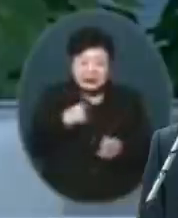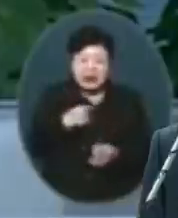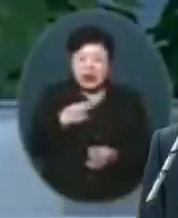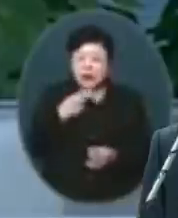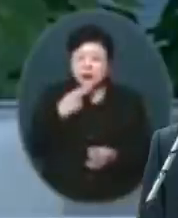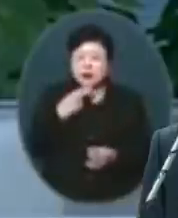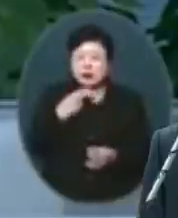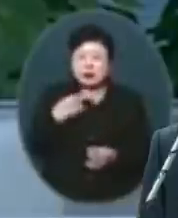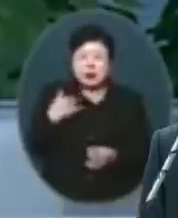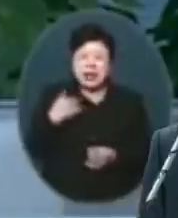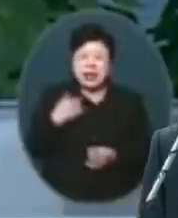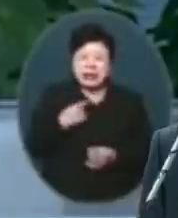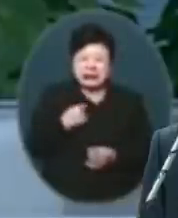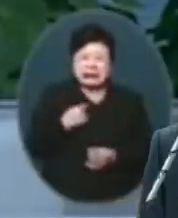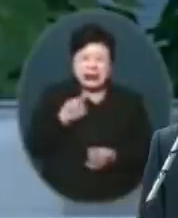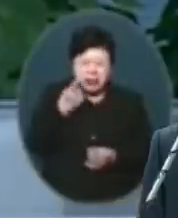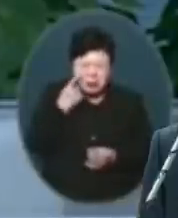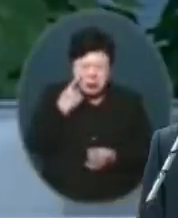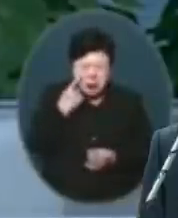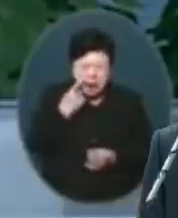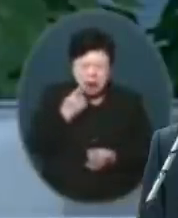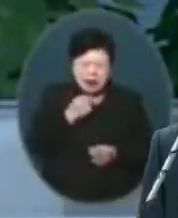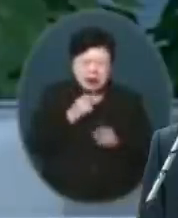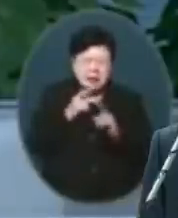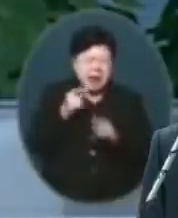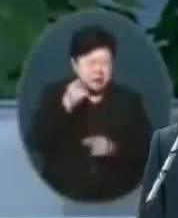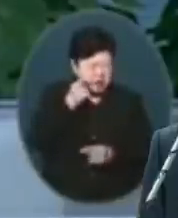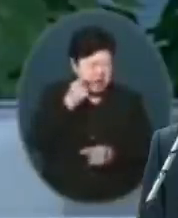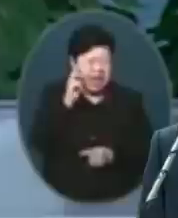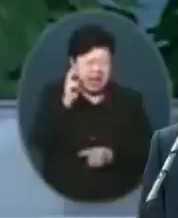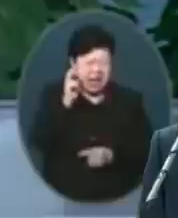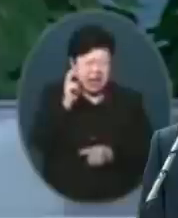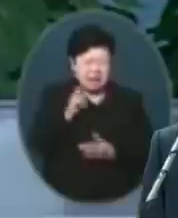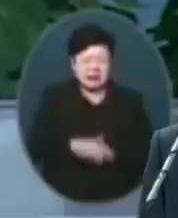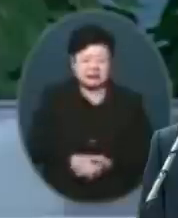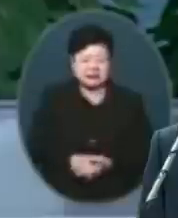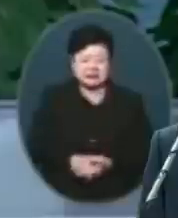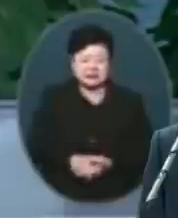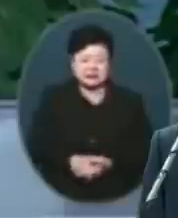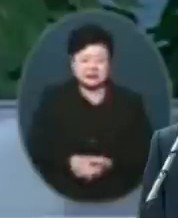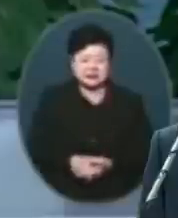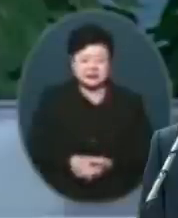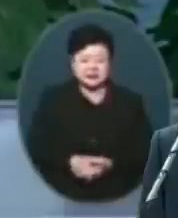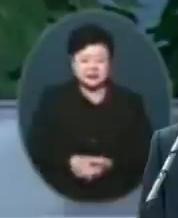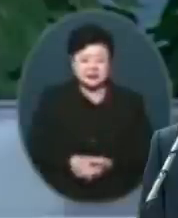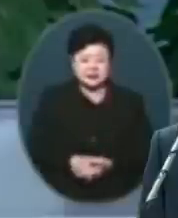저런 소리 하지, 당해보면 저런 소리 못한다고 그렇게 말할지 모르겠습니다만